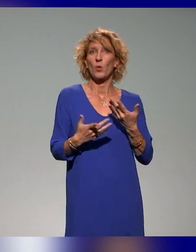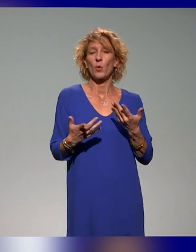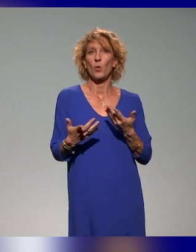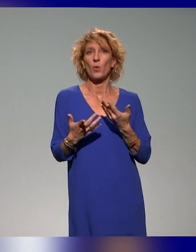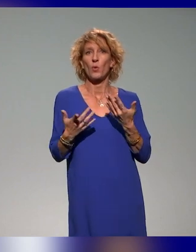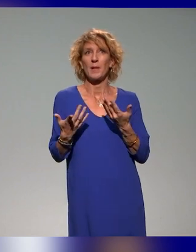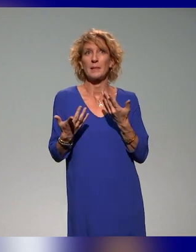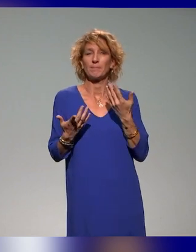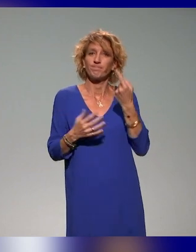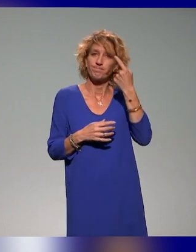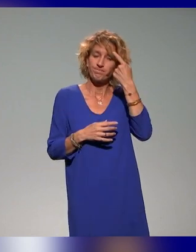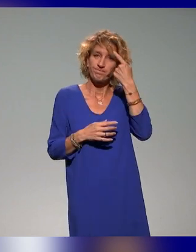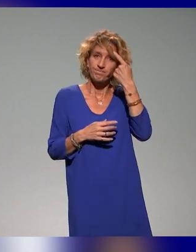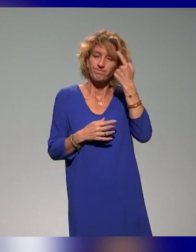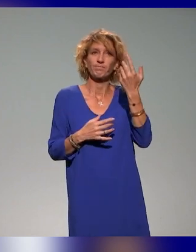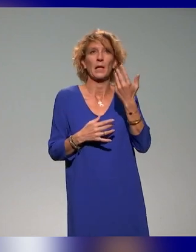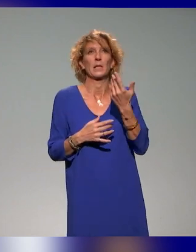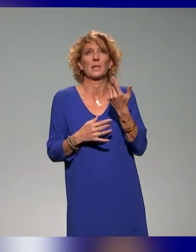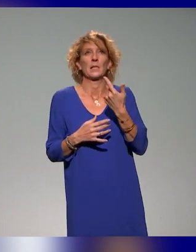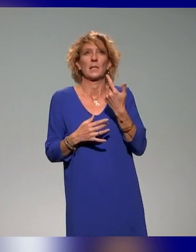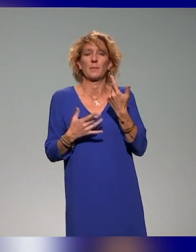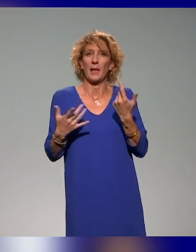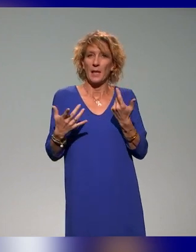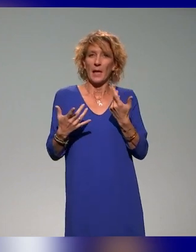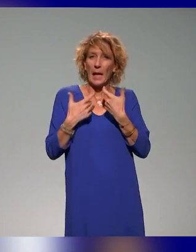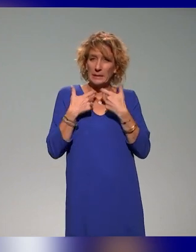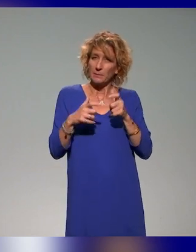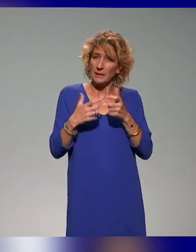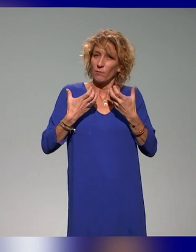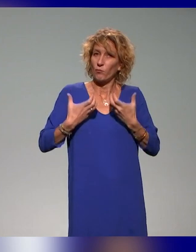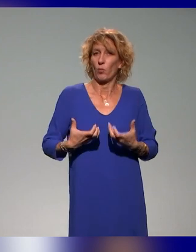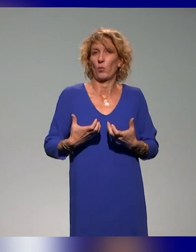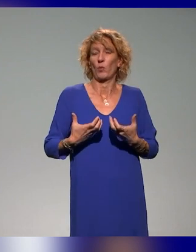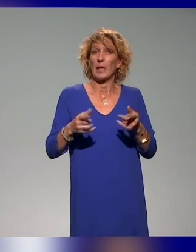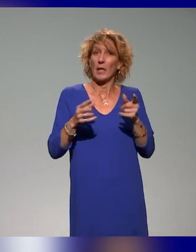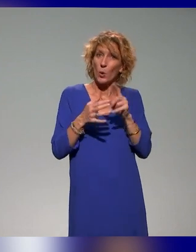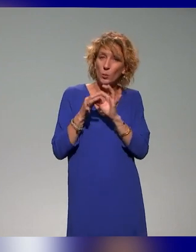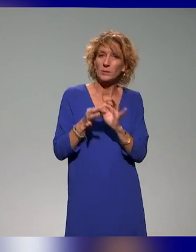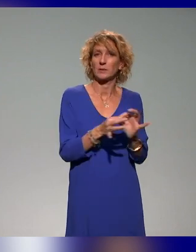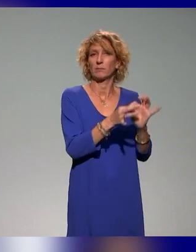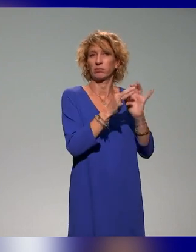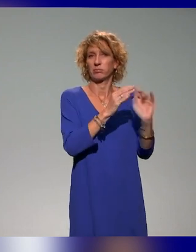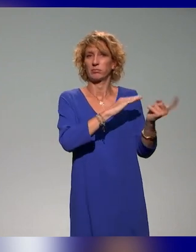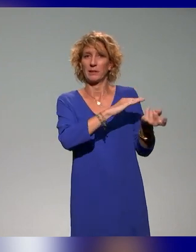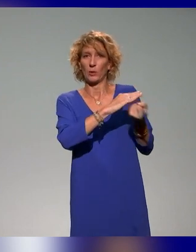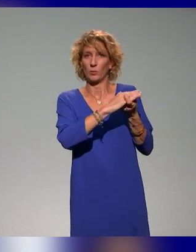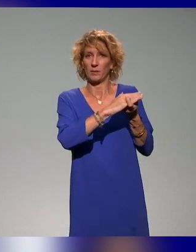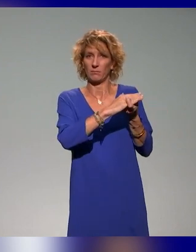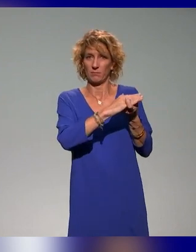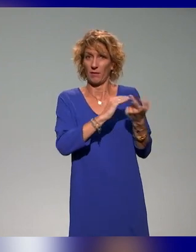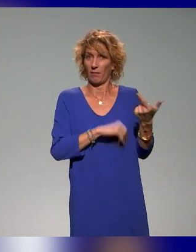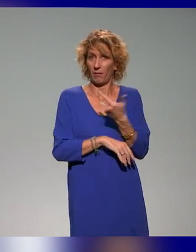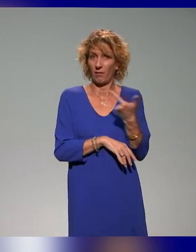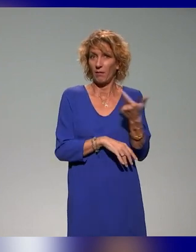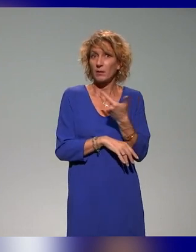en tête qu'on veut faire de l'accessibilité et on veut faire aussi de l'ergonomie, parce qu'il y a un impact pour